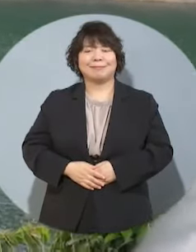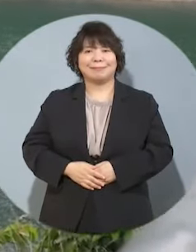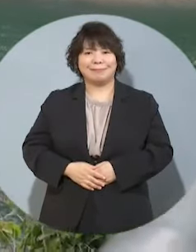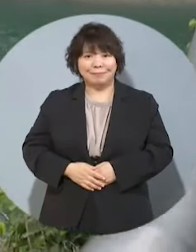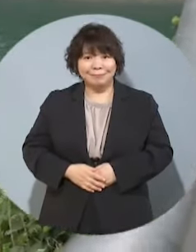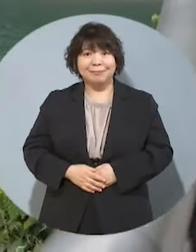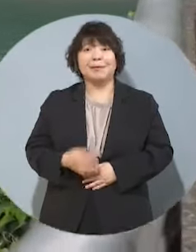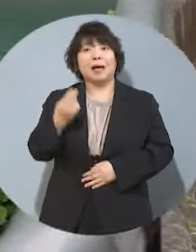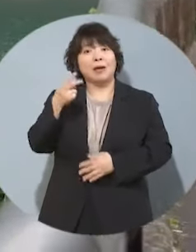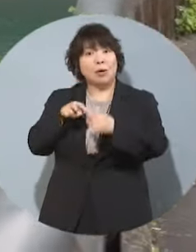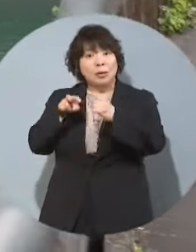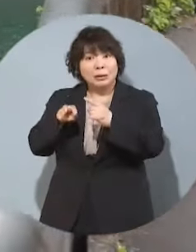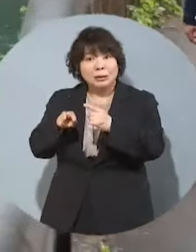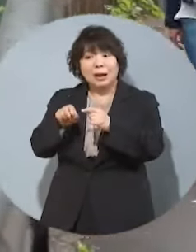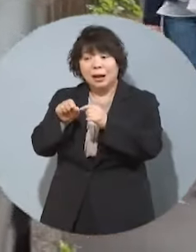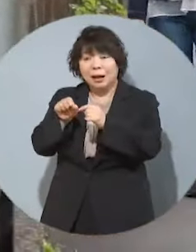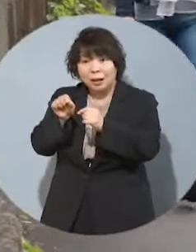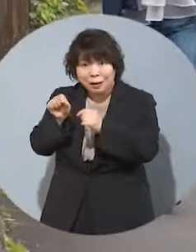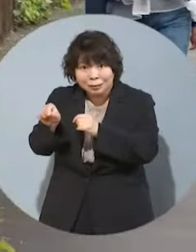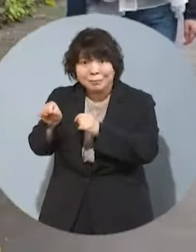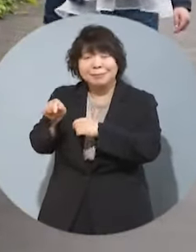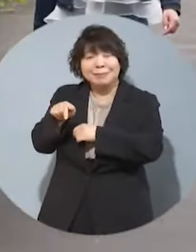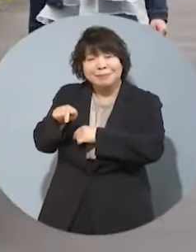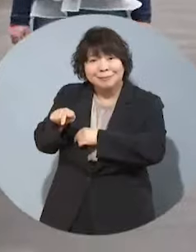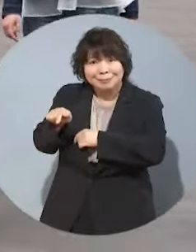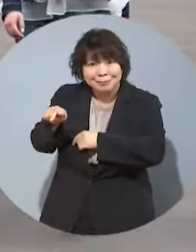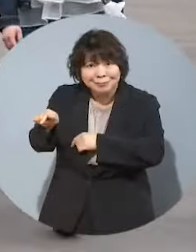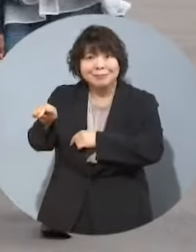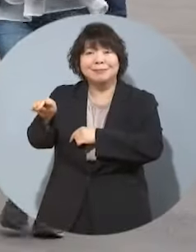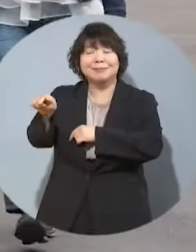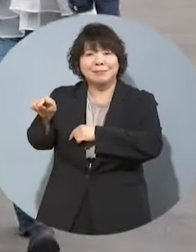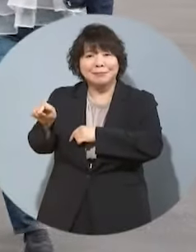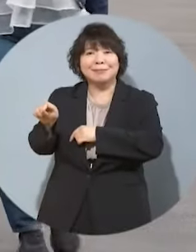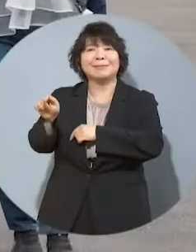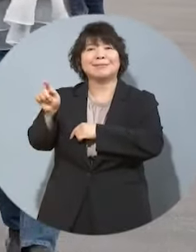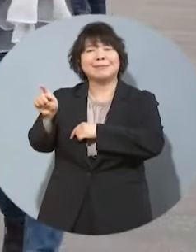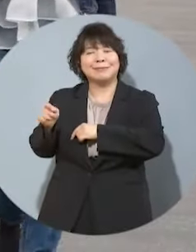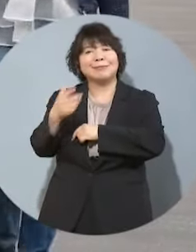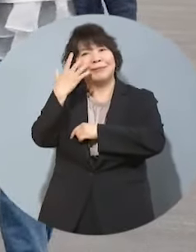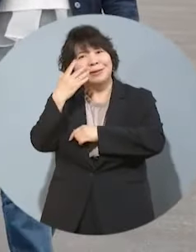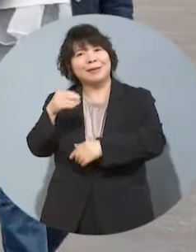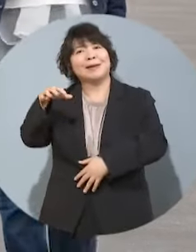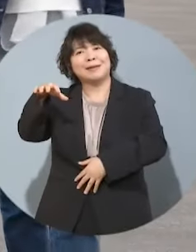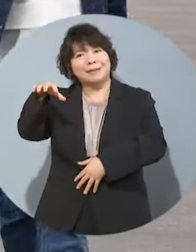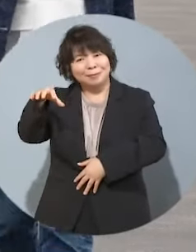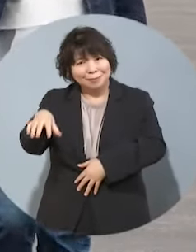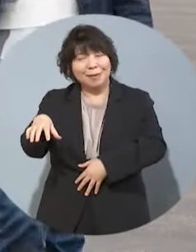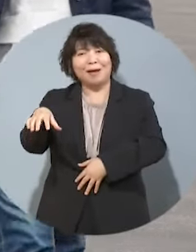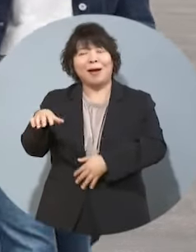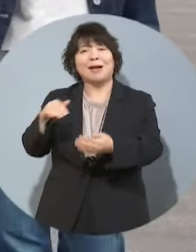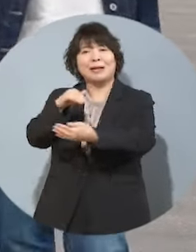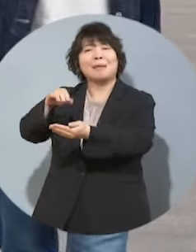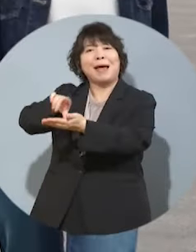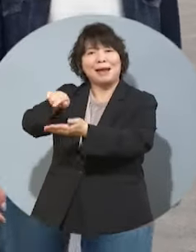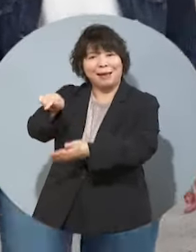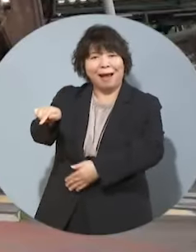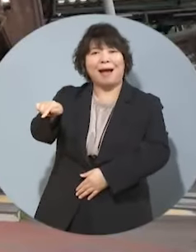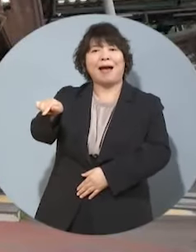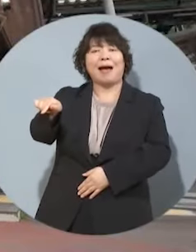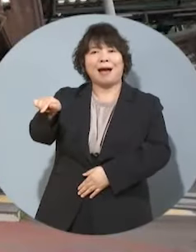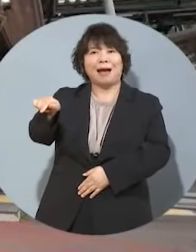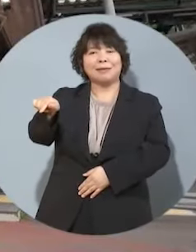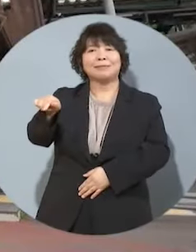都心から少し足を伸ばせば、そこは豊かな自然と魅力的なスポットがあふれる多摩エリア。